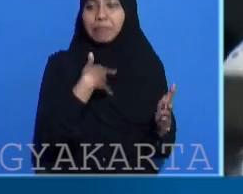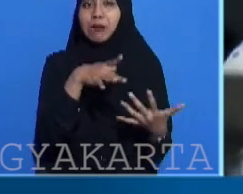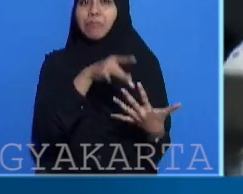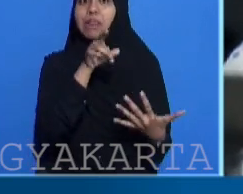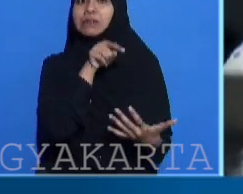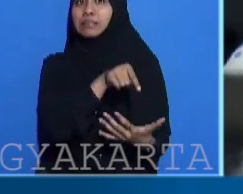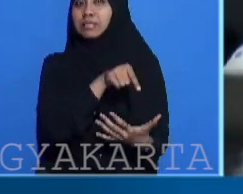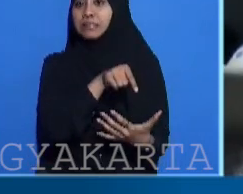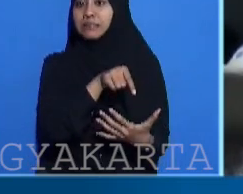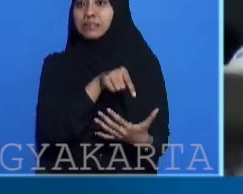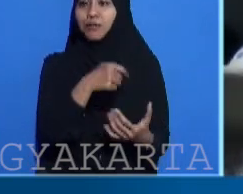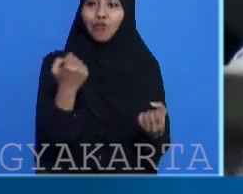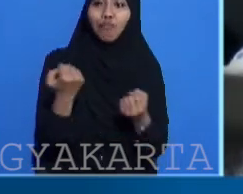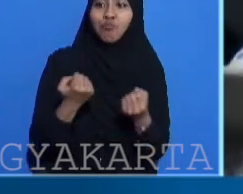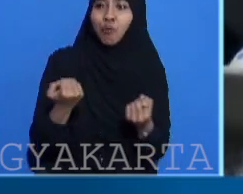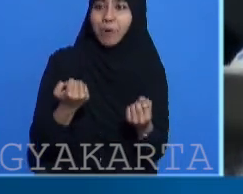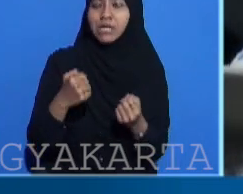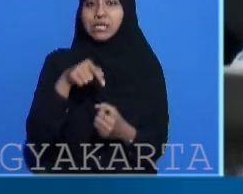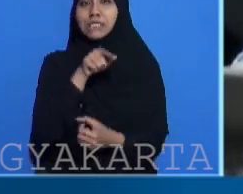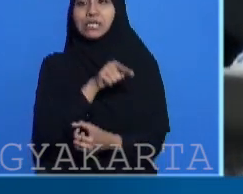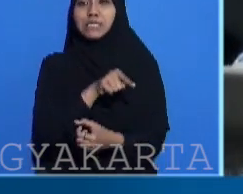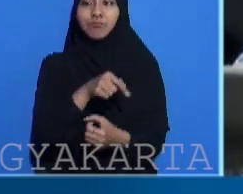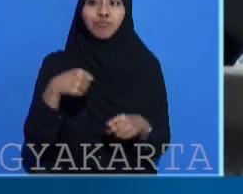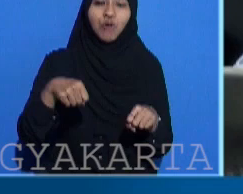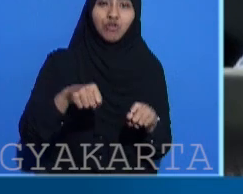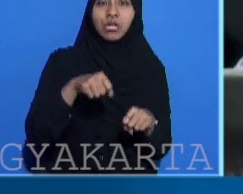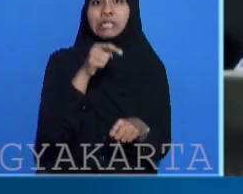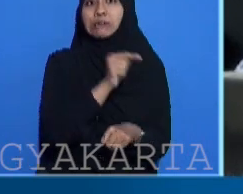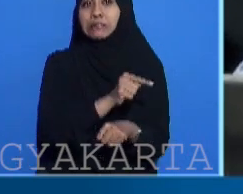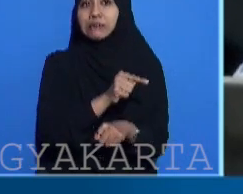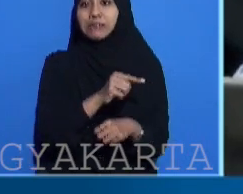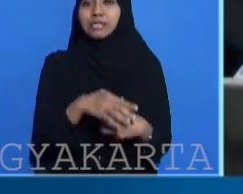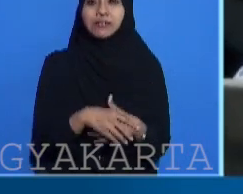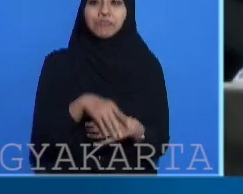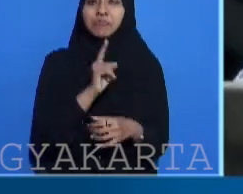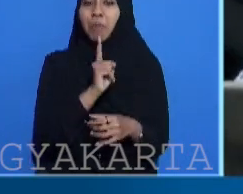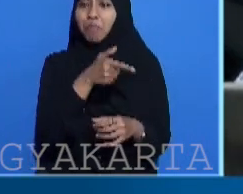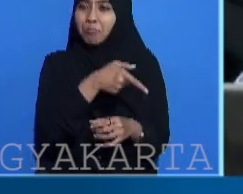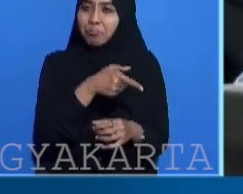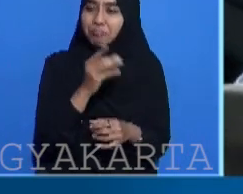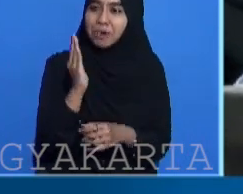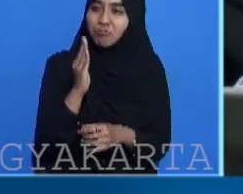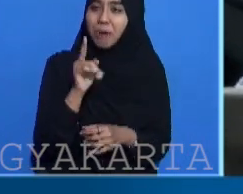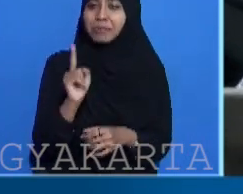mobil semua di sini motor ya di sini terus kenapa milih pertama